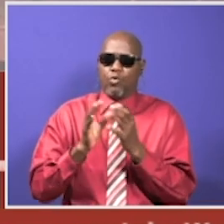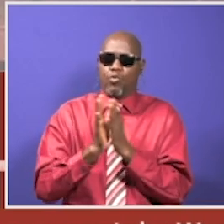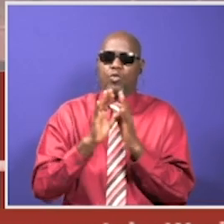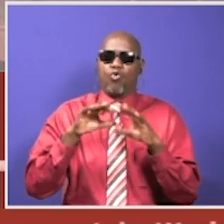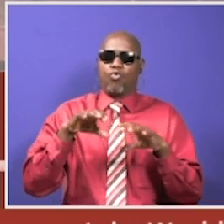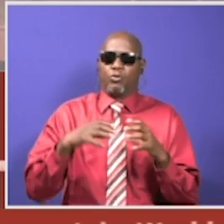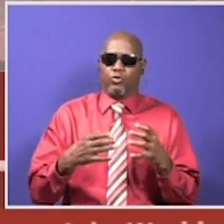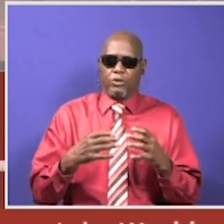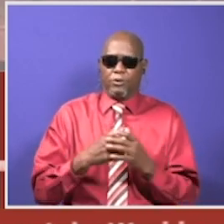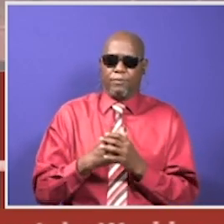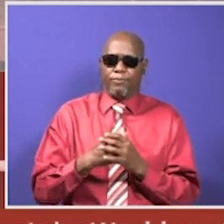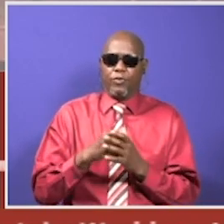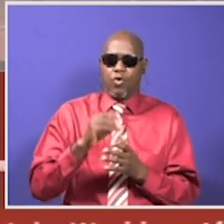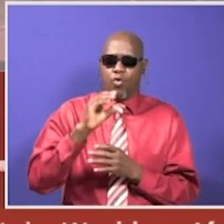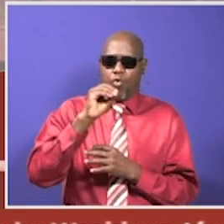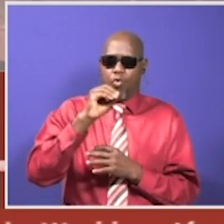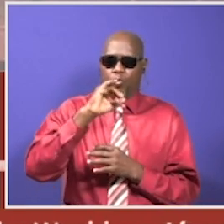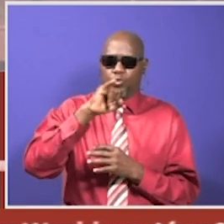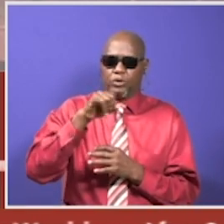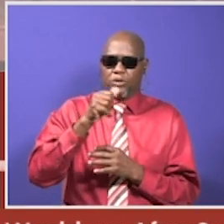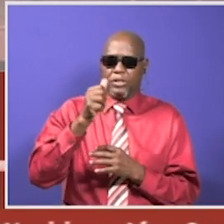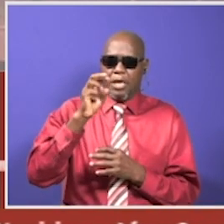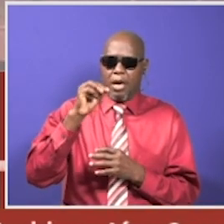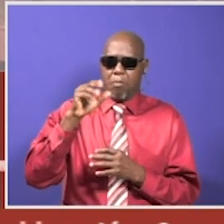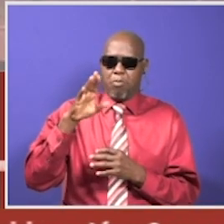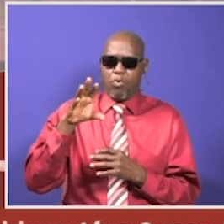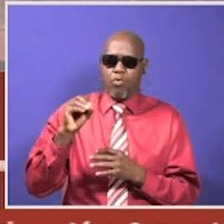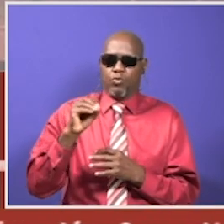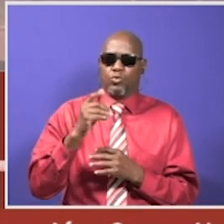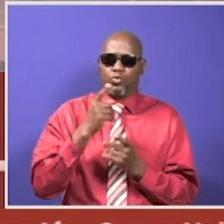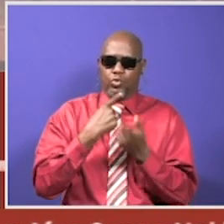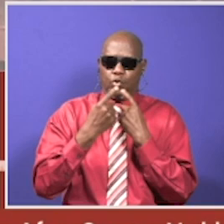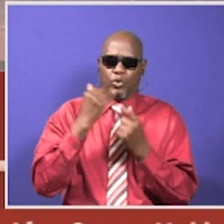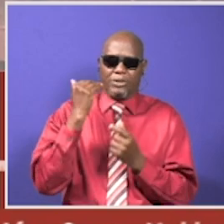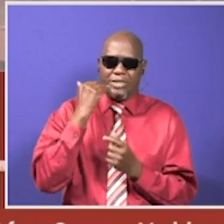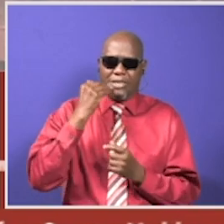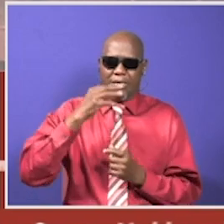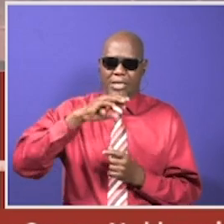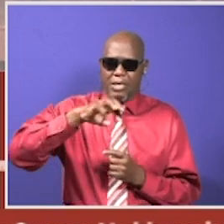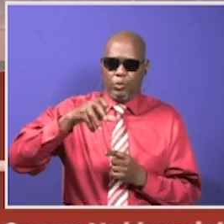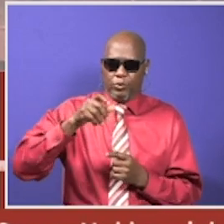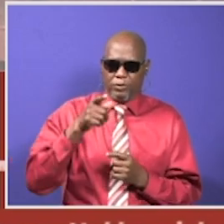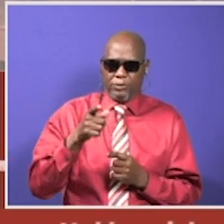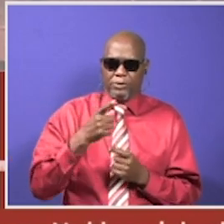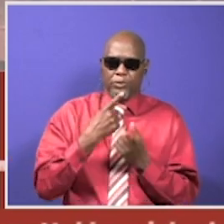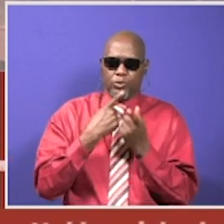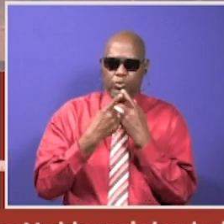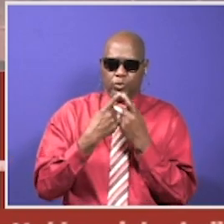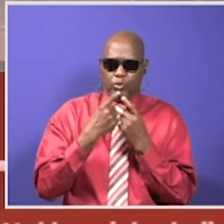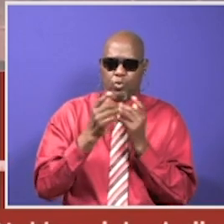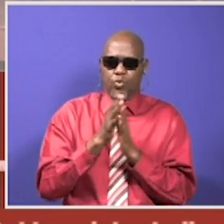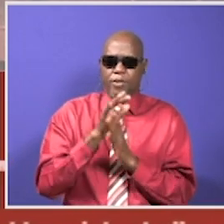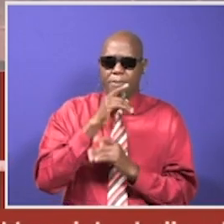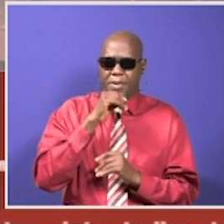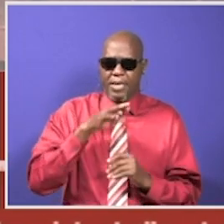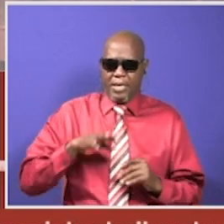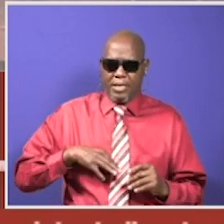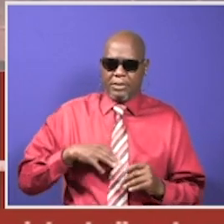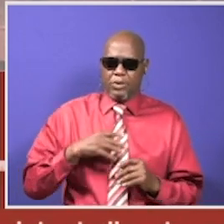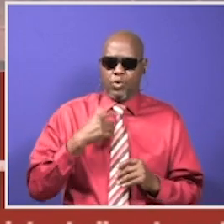Ojiambo, ambaye alikuwa akizungumza huko Ugenya, kaunti ya Siaya, sasa amewataka wazazi na walezi wa watoto wanaoishi na